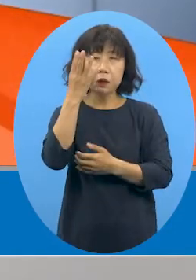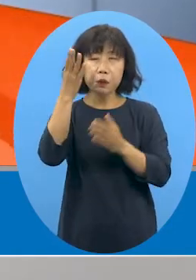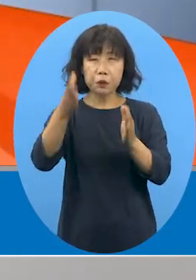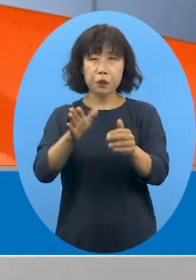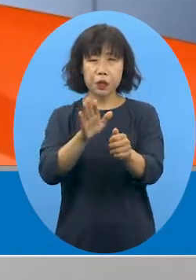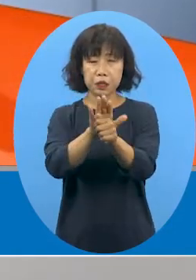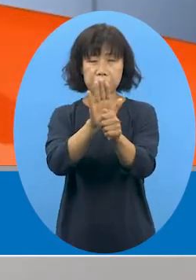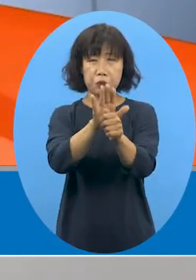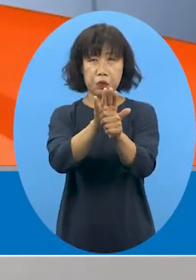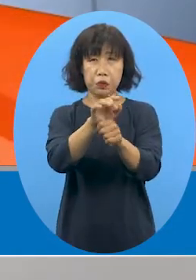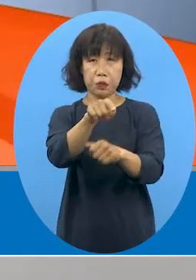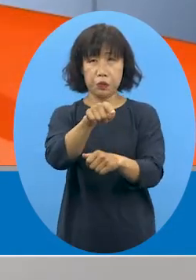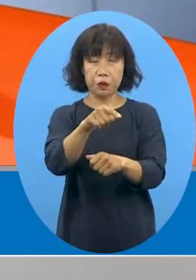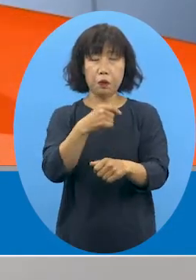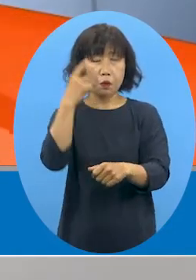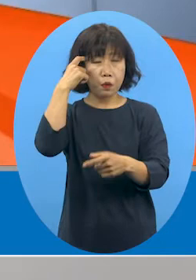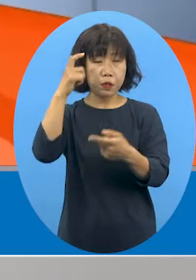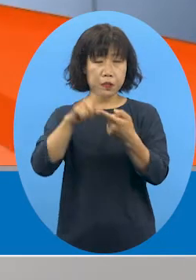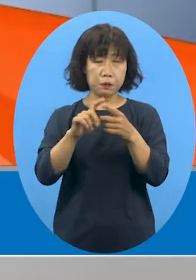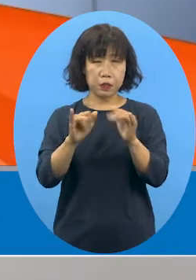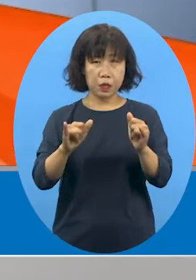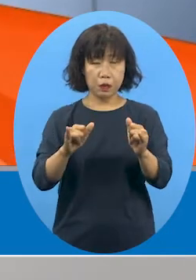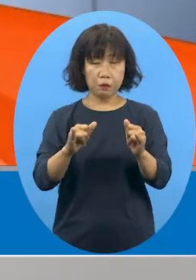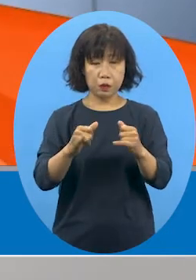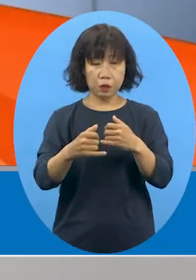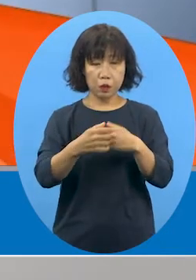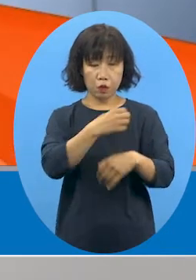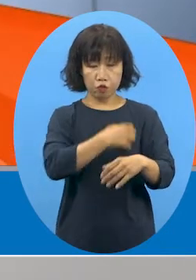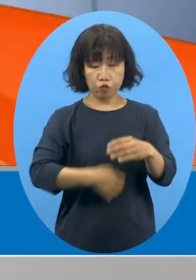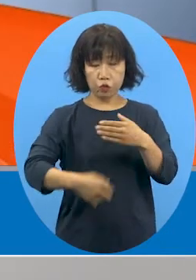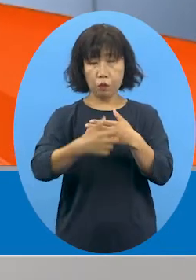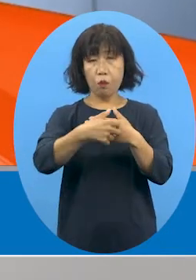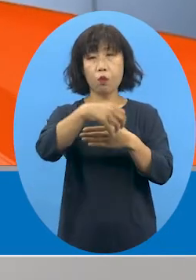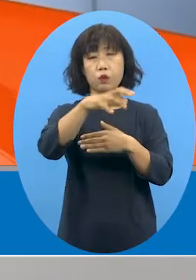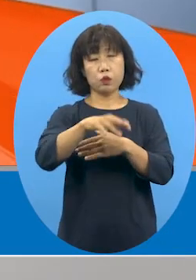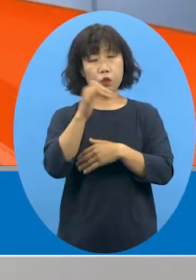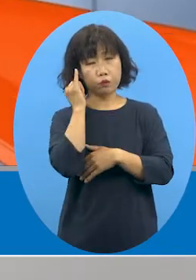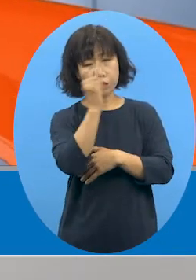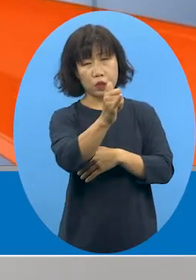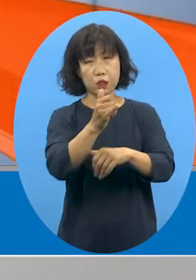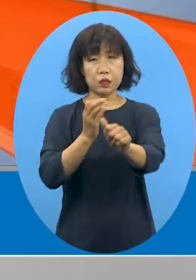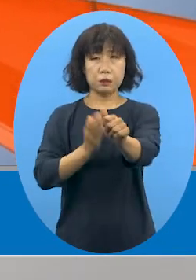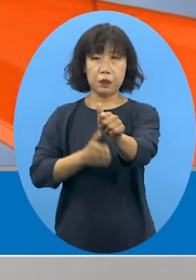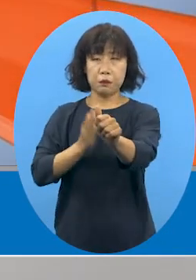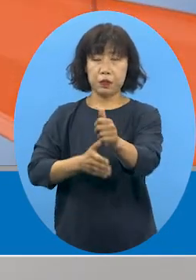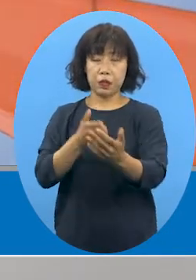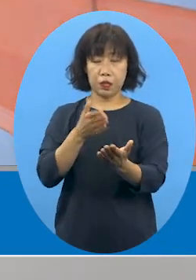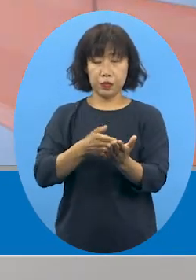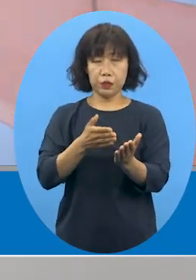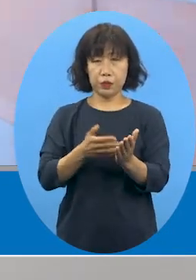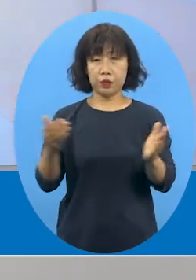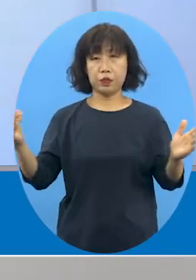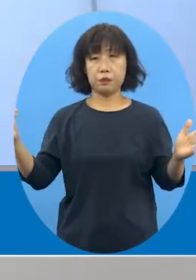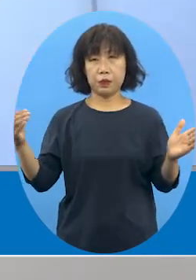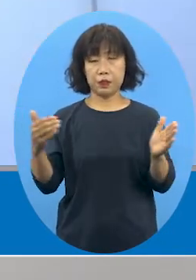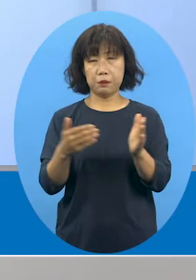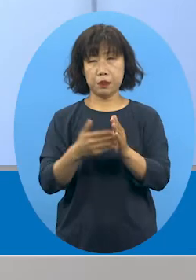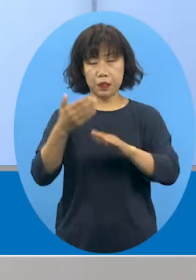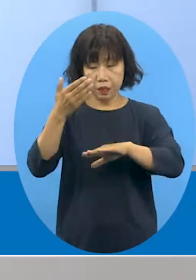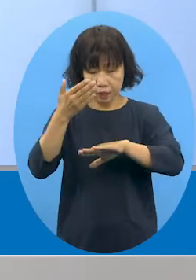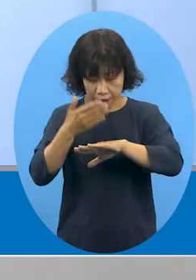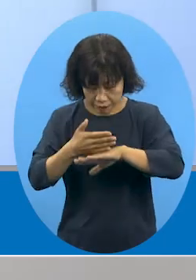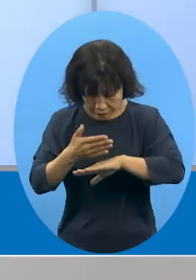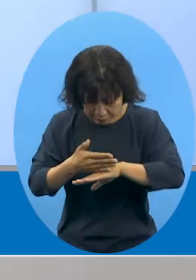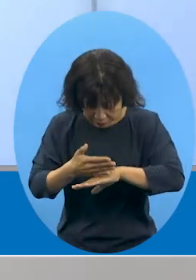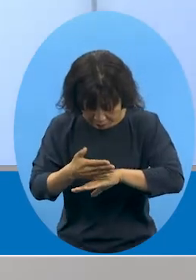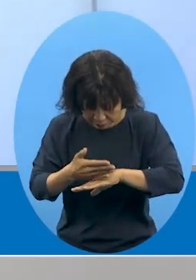지원하는데요 관심있는 분들은 동대문구 보건소 로 문의하시기 바랍니다 이상으로 tbs 주간 뉴스를 마칩니다 시청해주신